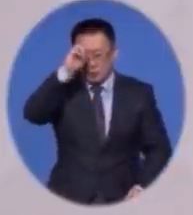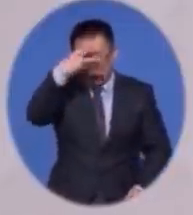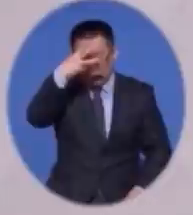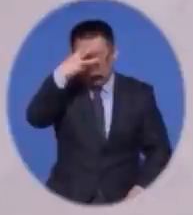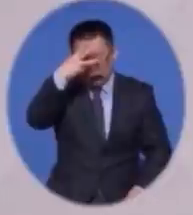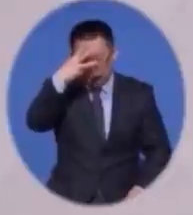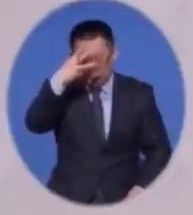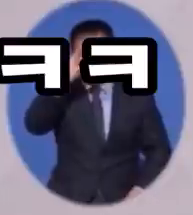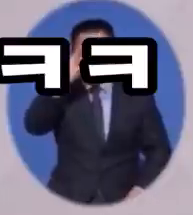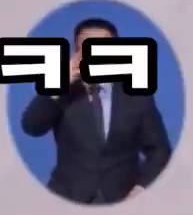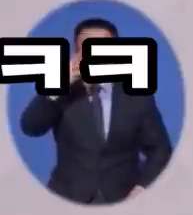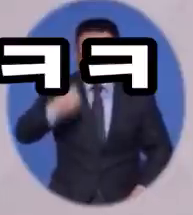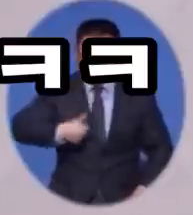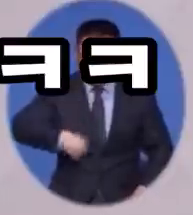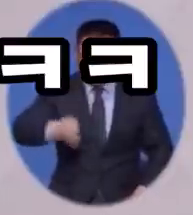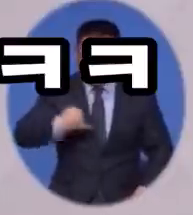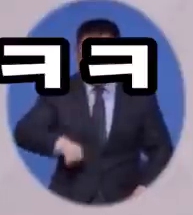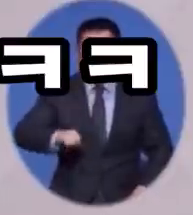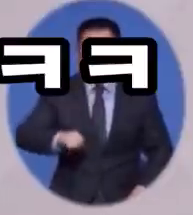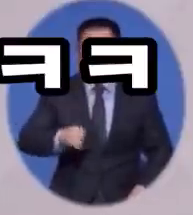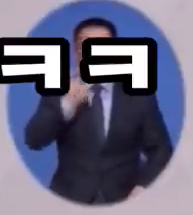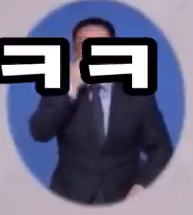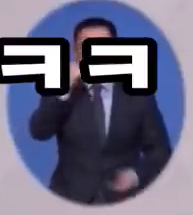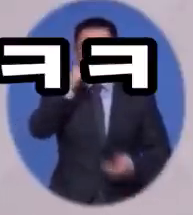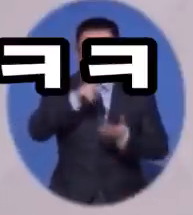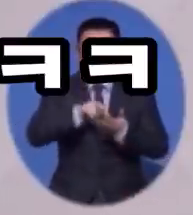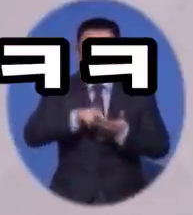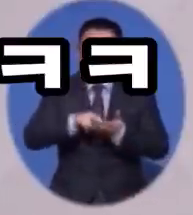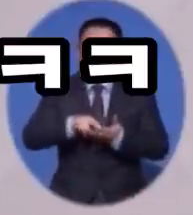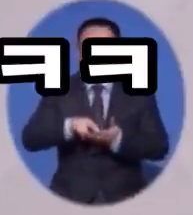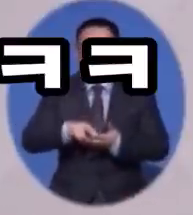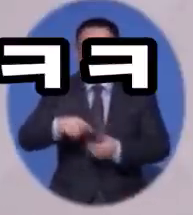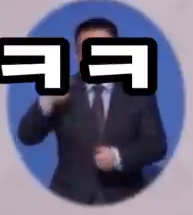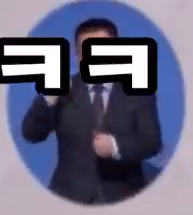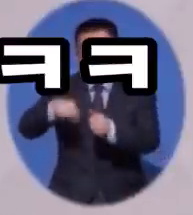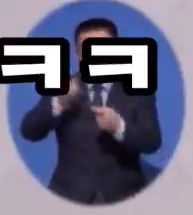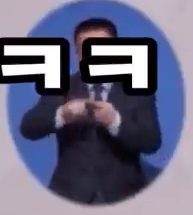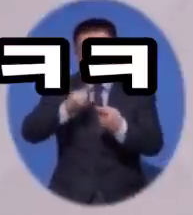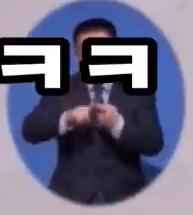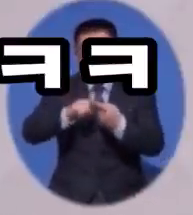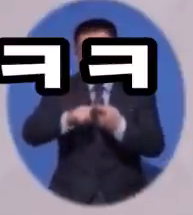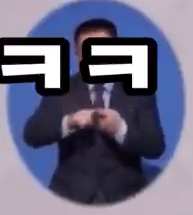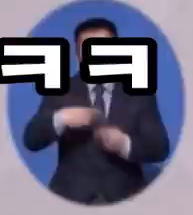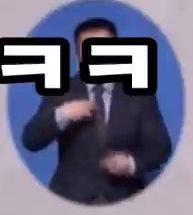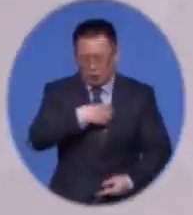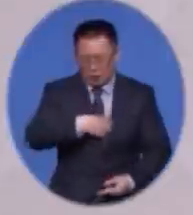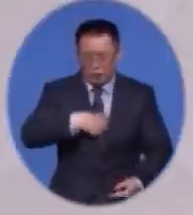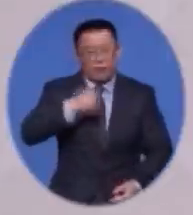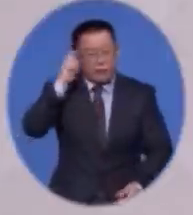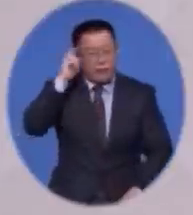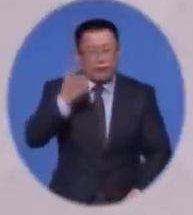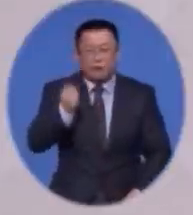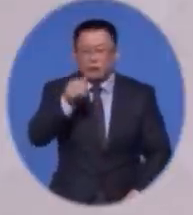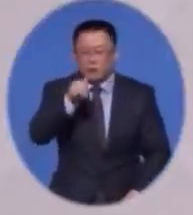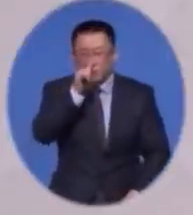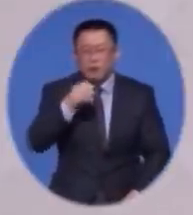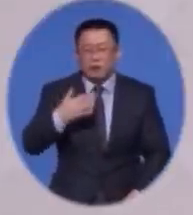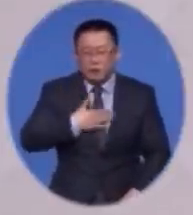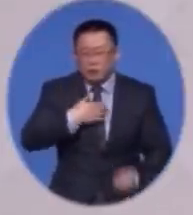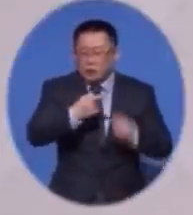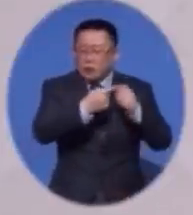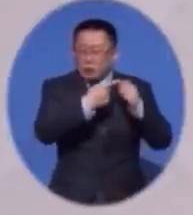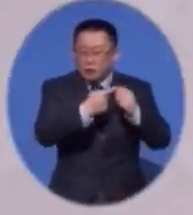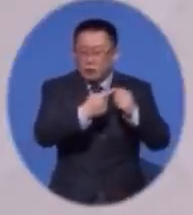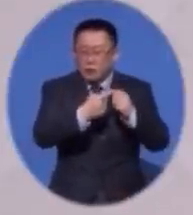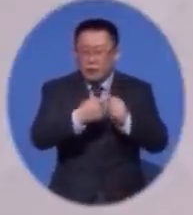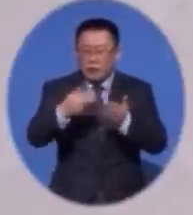둔 아빠로서 교육에 대해서 많은 걱정과 그리고 생각을 가지고 있습니다. 첫째, 저는